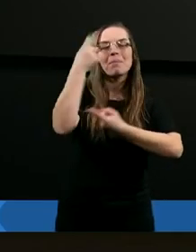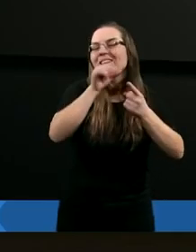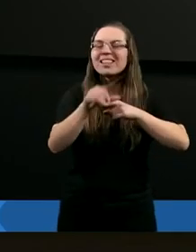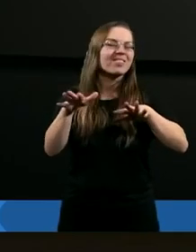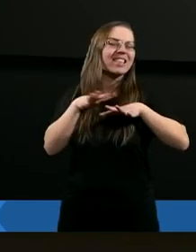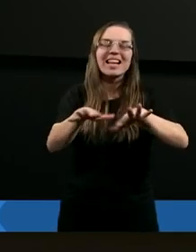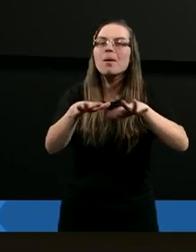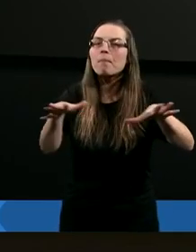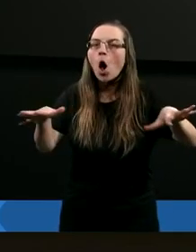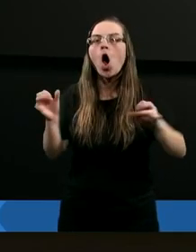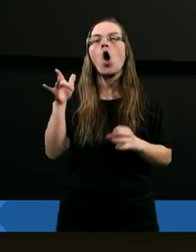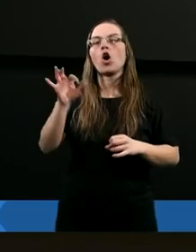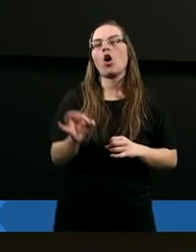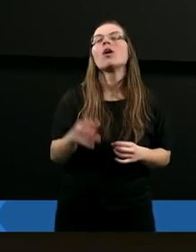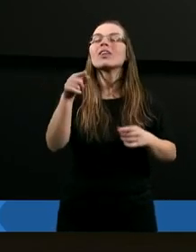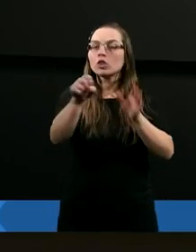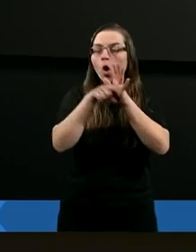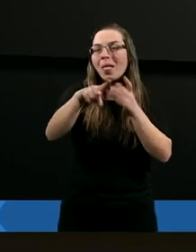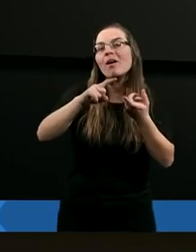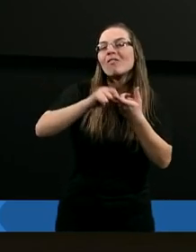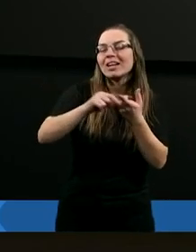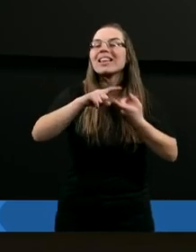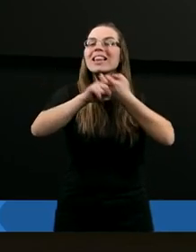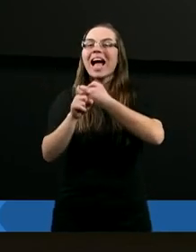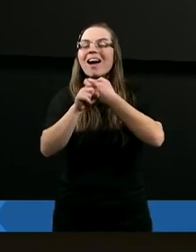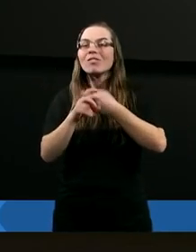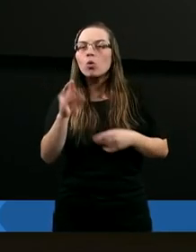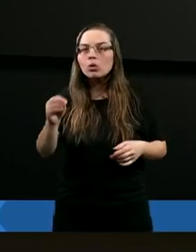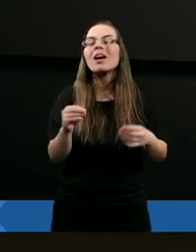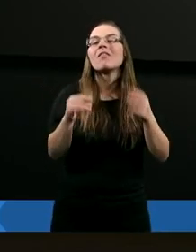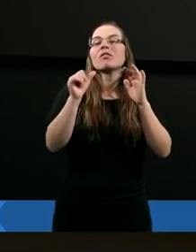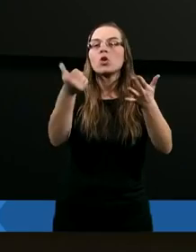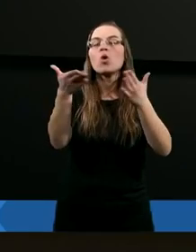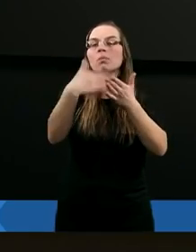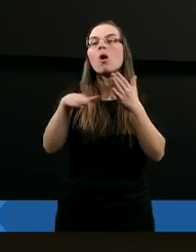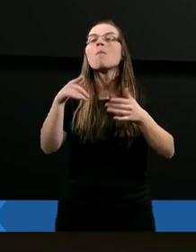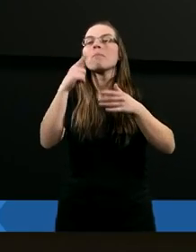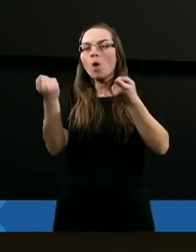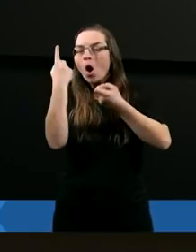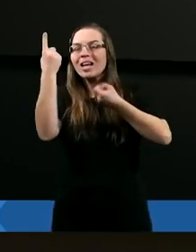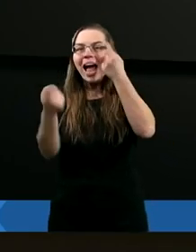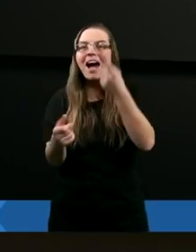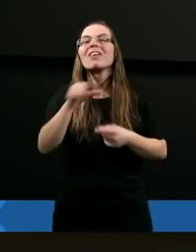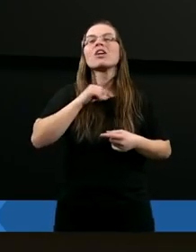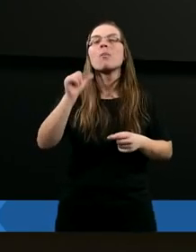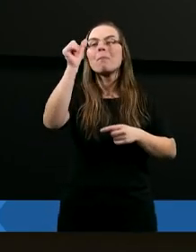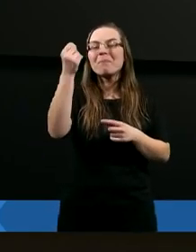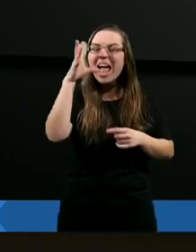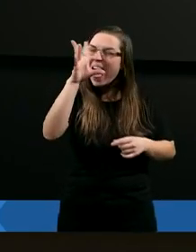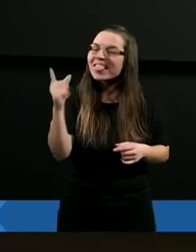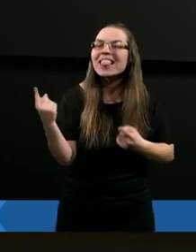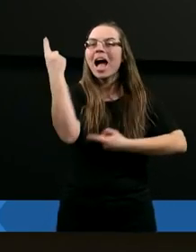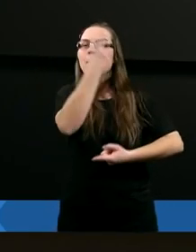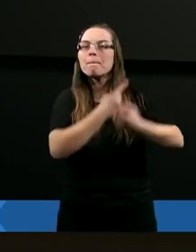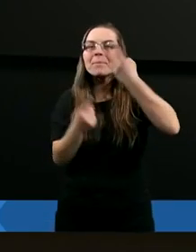jest sporo. Apostoł Paweł do tego nawiązuje. I w szóstym rozdziale w końcu się pojawia piękna myśl, znany fragment,